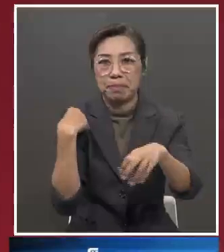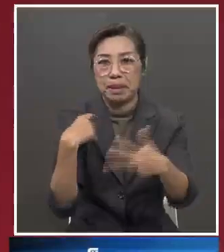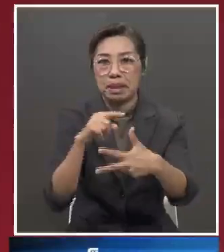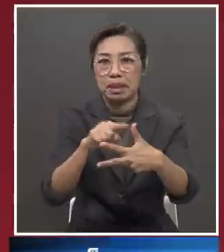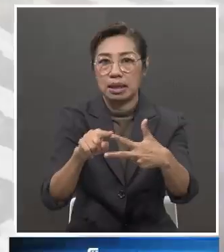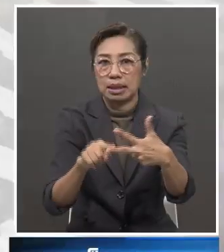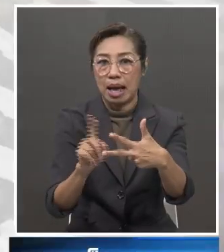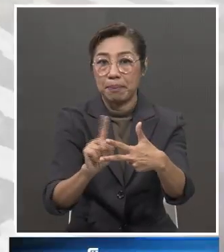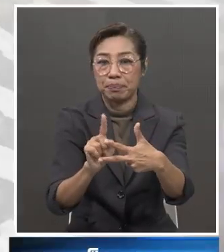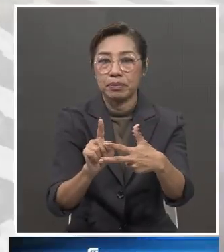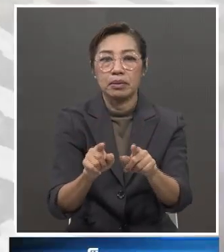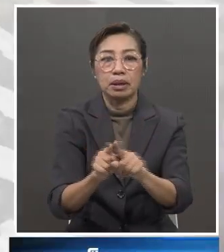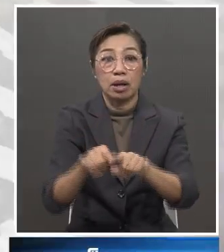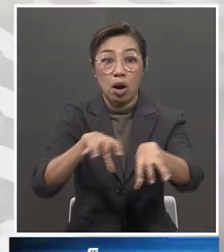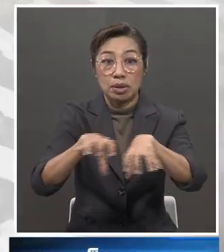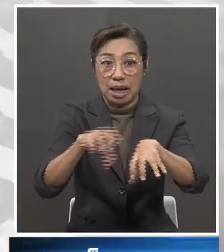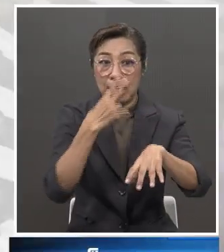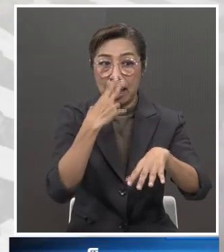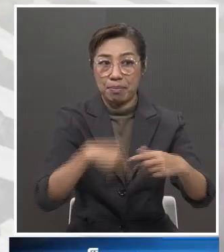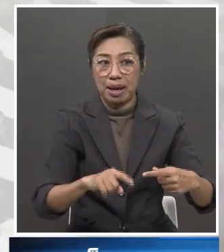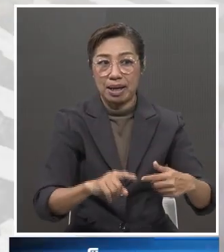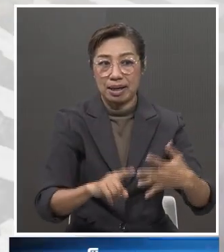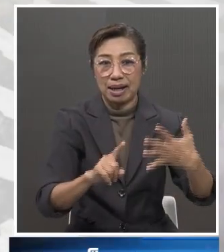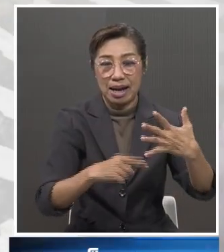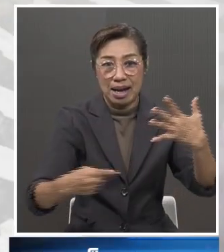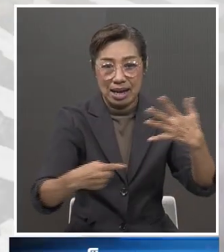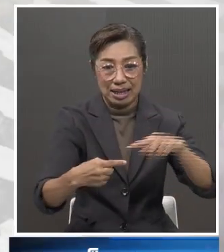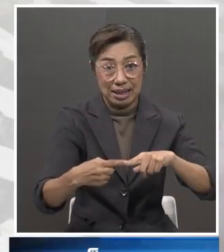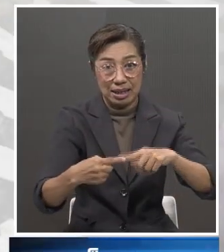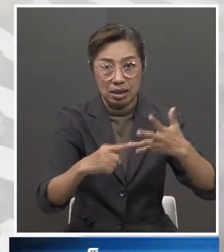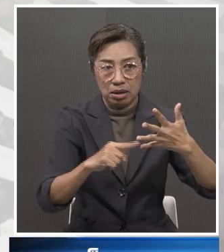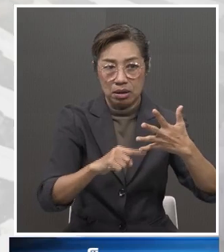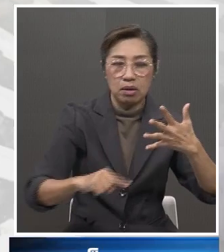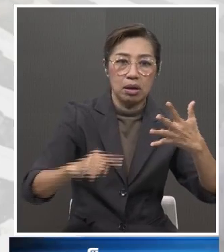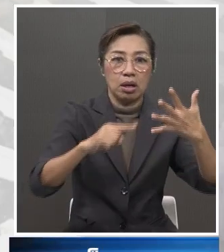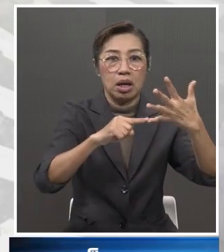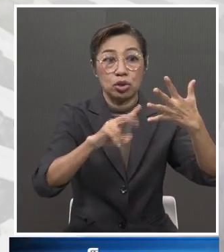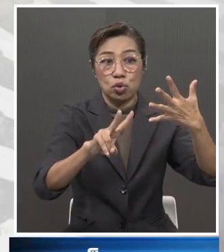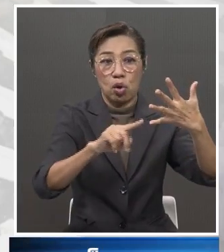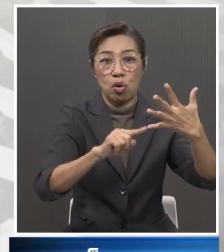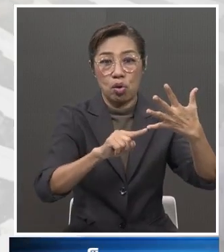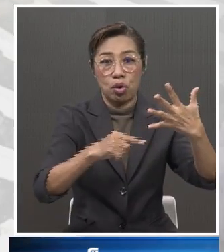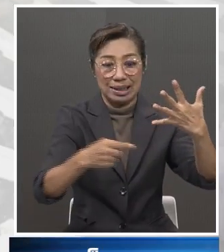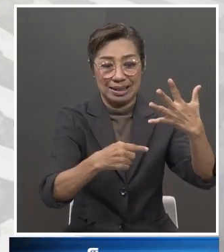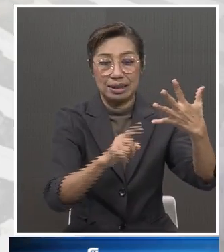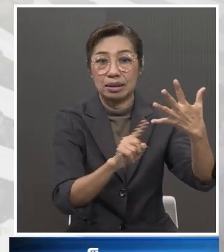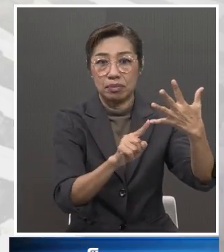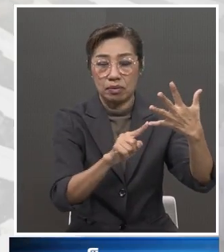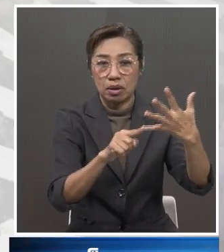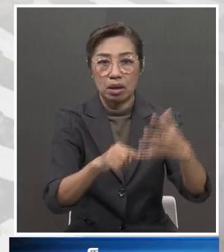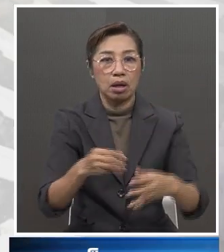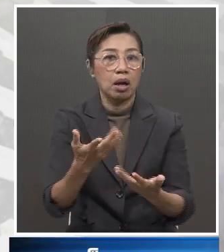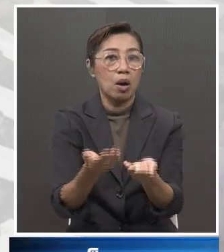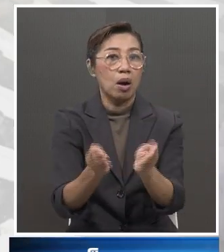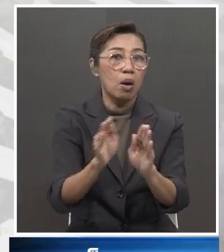นั้นๆอันนี้ก็ดำเนินการไปะบันไดที่ 2คุณผู้ชมเห็นมั้ยบูรณาการบ้านใหญ่ให้กลับมาเคลื่อนไหวการเมืองอืเพื่อไทย